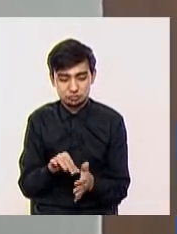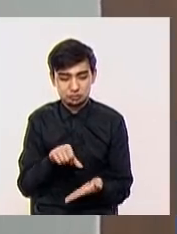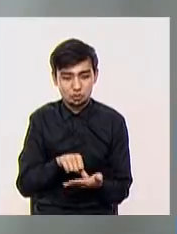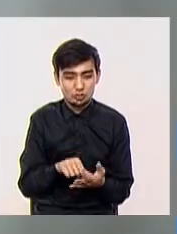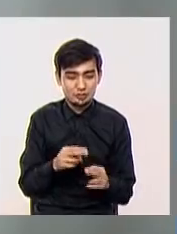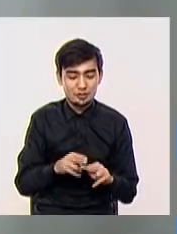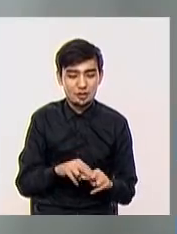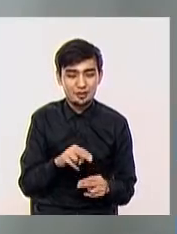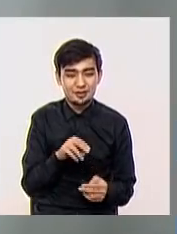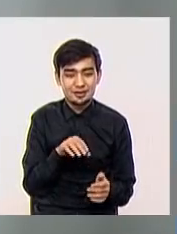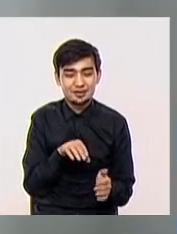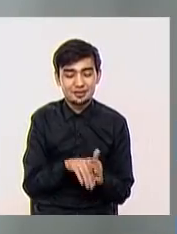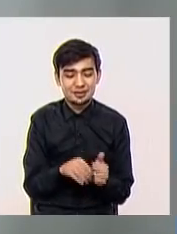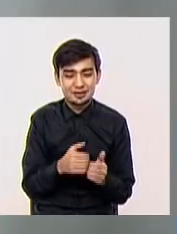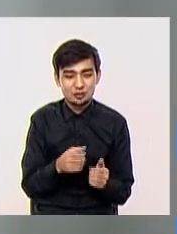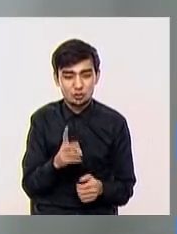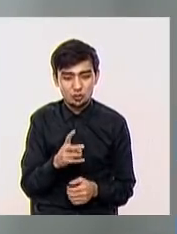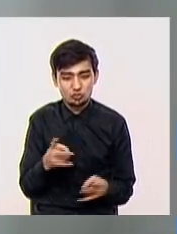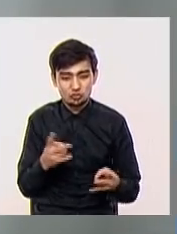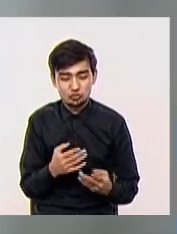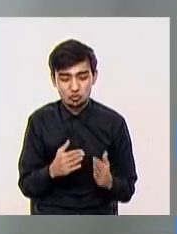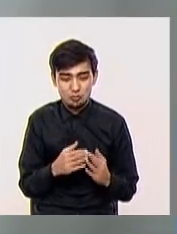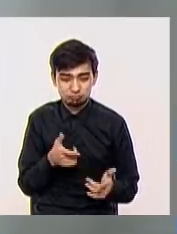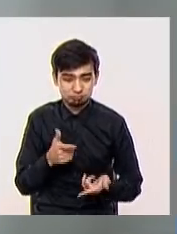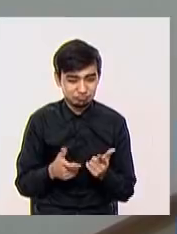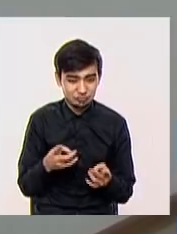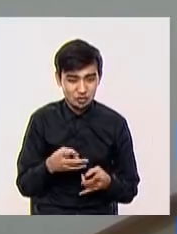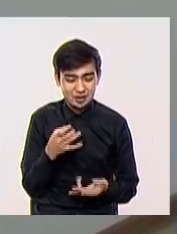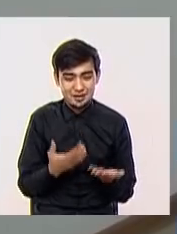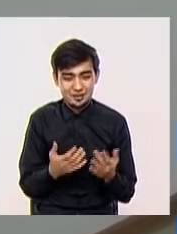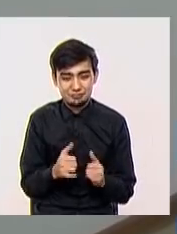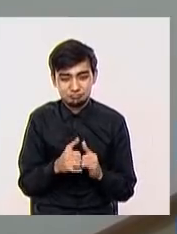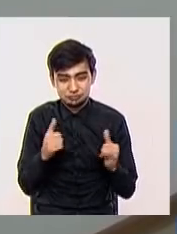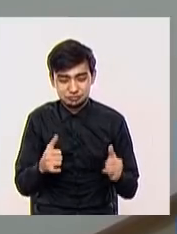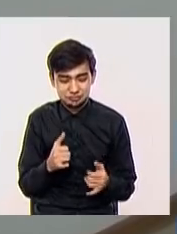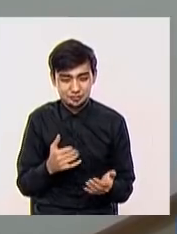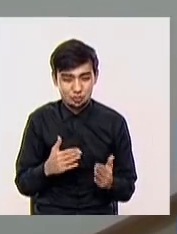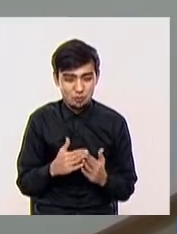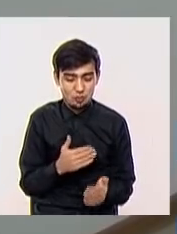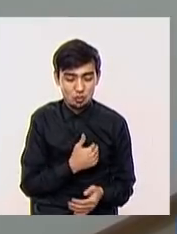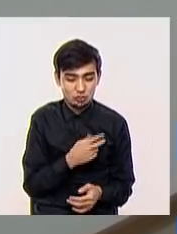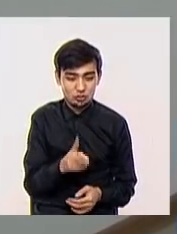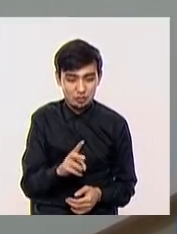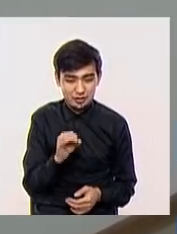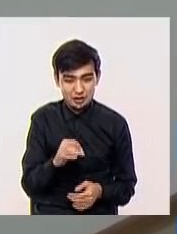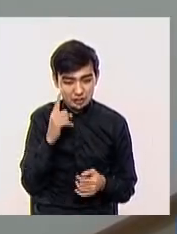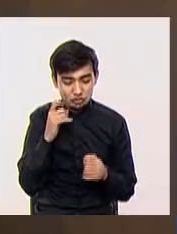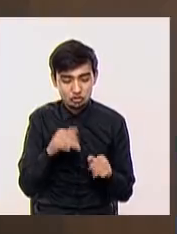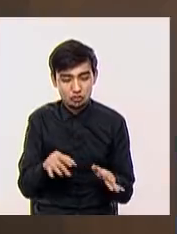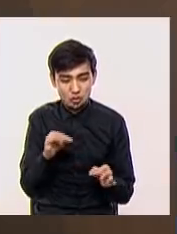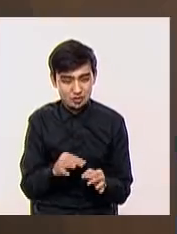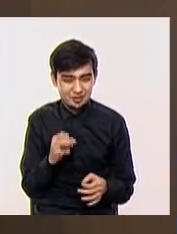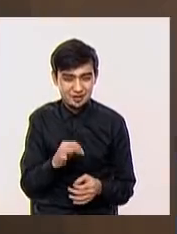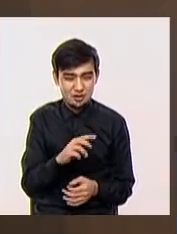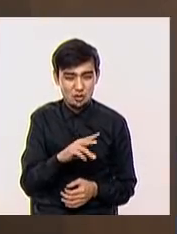очереди среди тех, кто острее всего нуждается в жилье или расширении жилплощади. Решение за профсоюзами стального